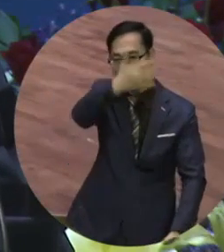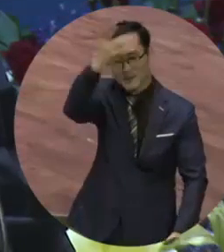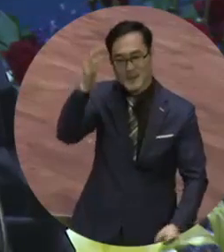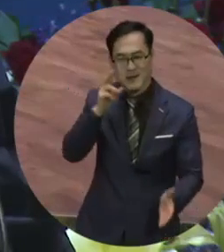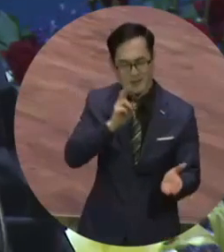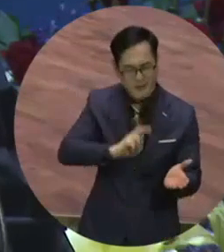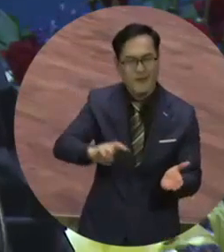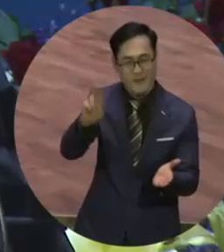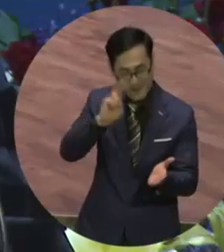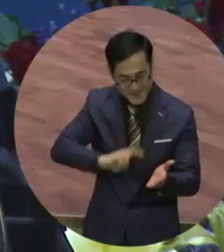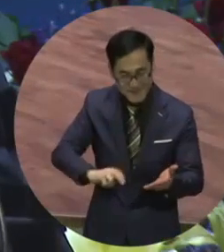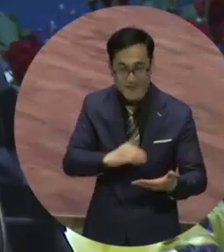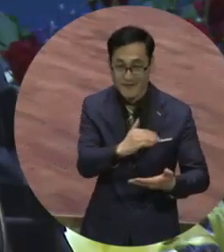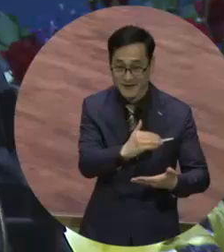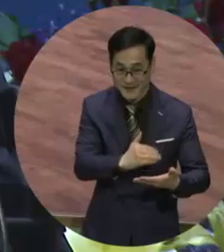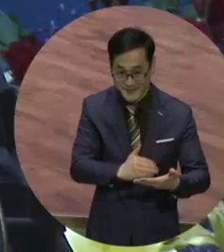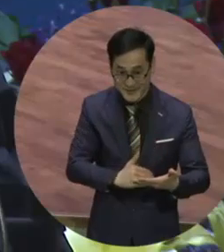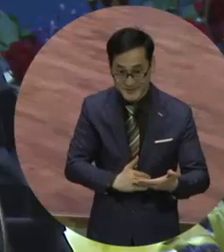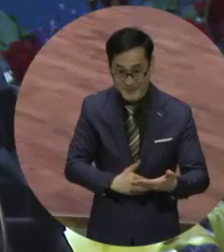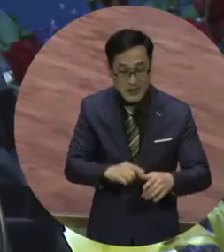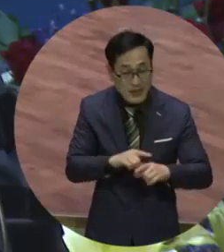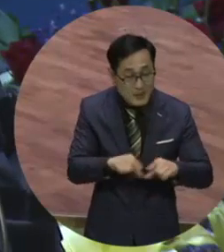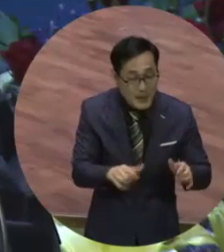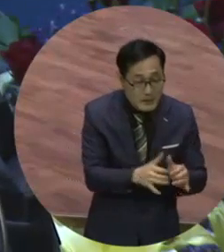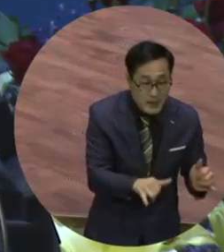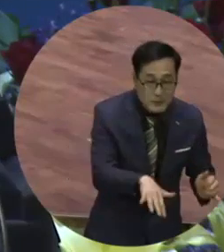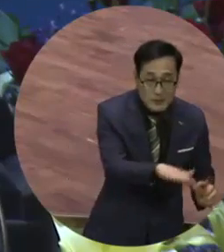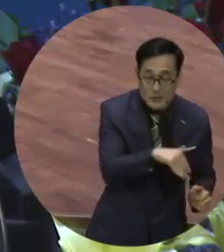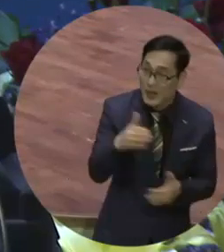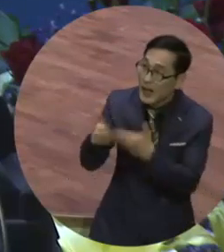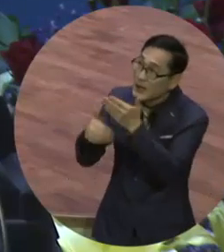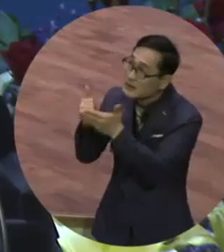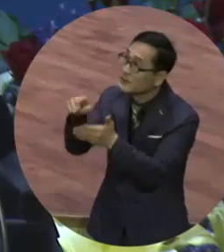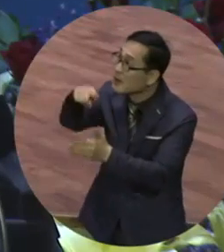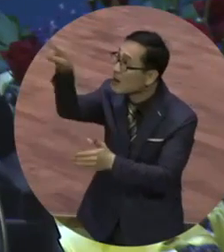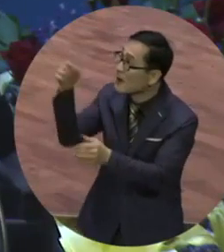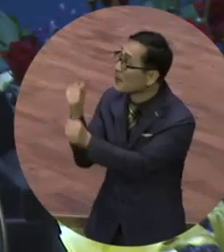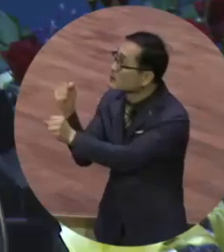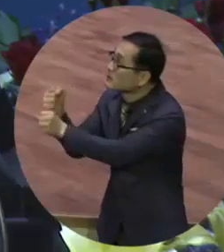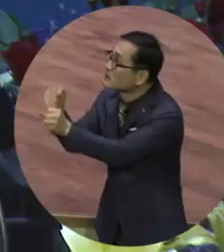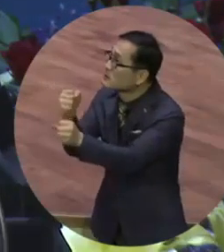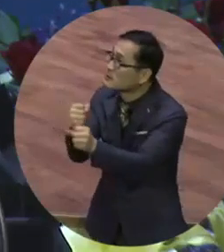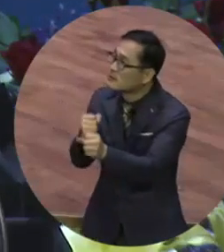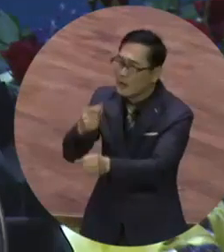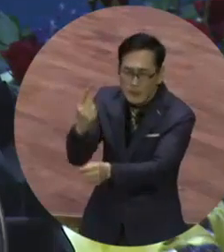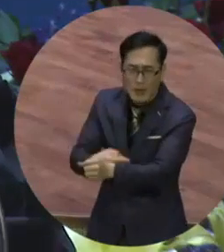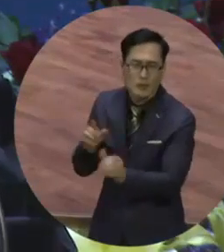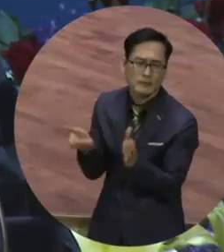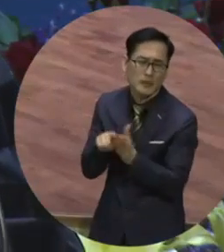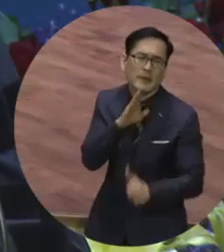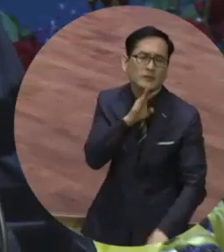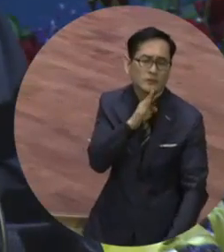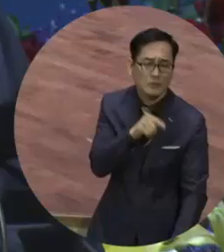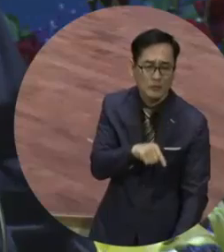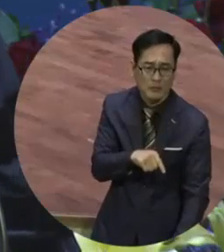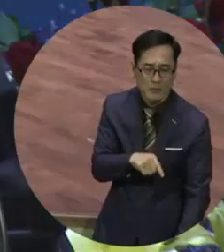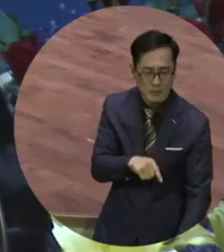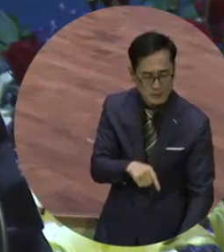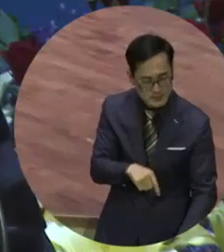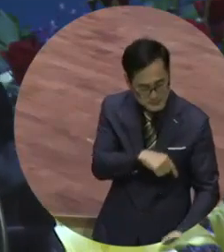일반 섭리로도 하나님의 살아계심을 믿어야 되는데 성경을 오늘 보면 그렇게 말하고 있어요.